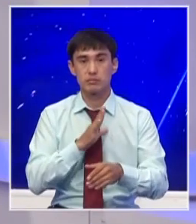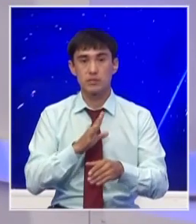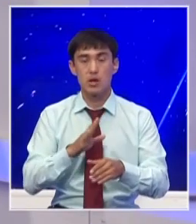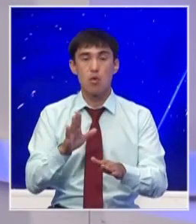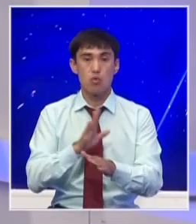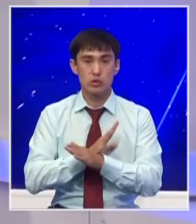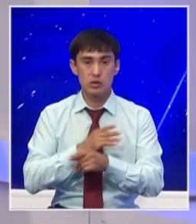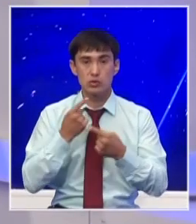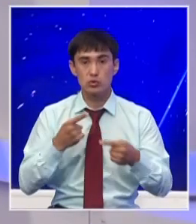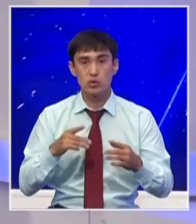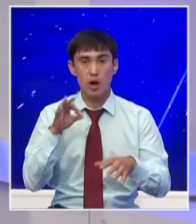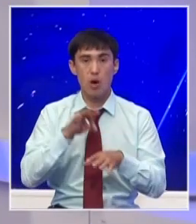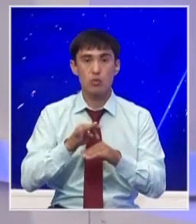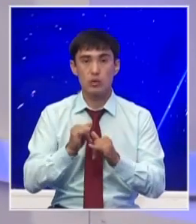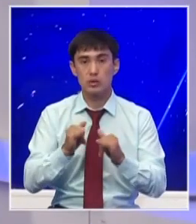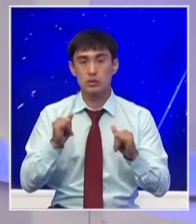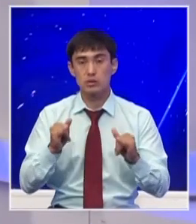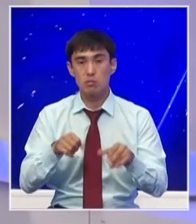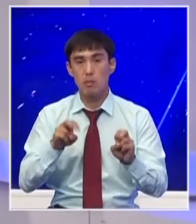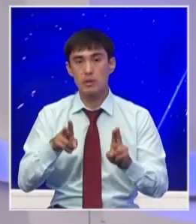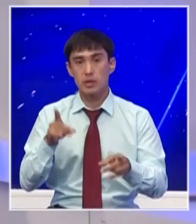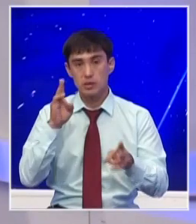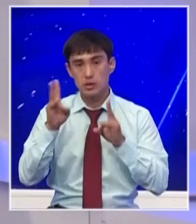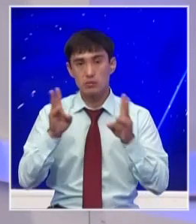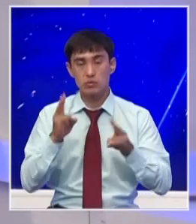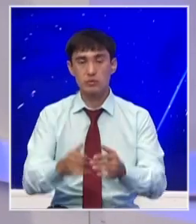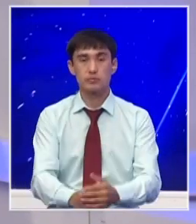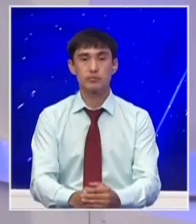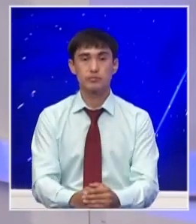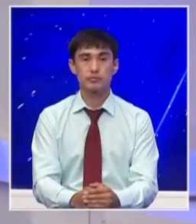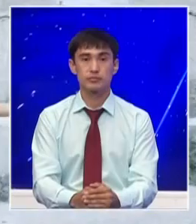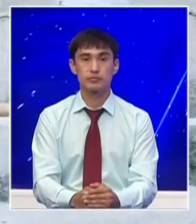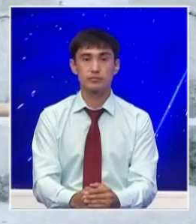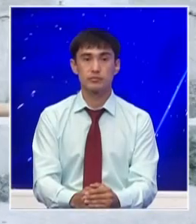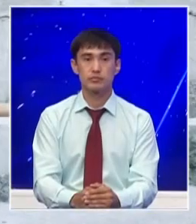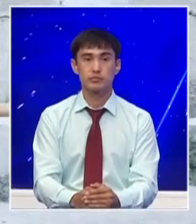де түрлі аурулар көзі. Мамандар дабыл қағуда.